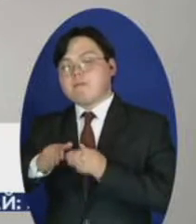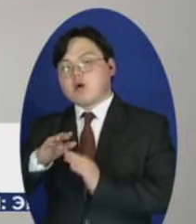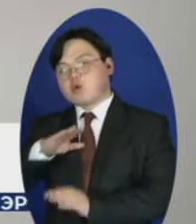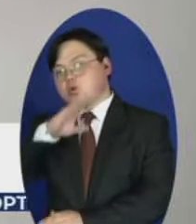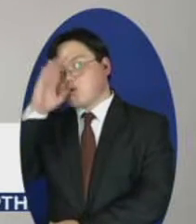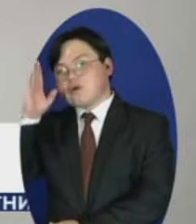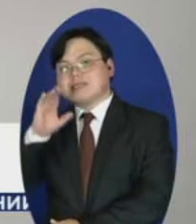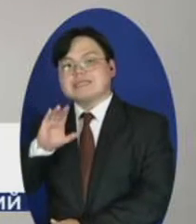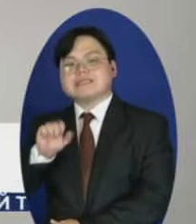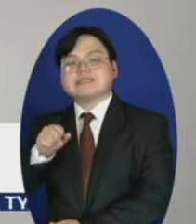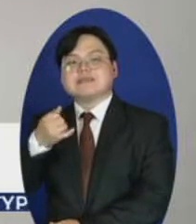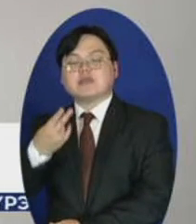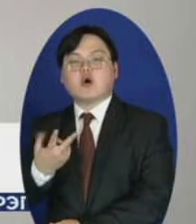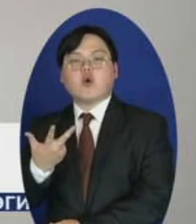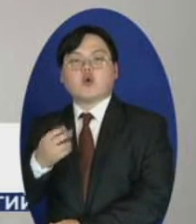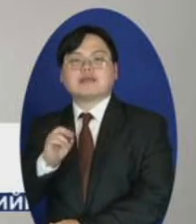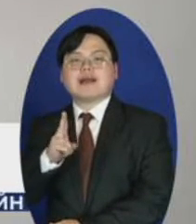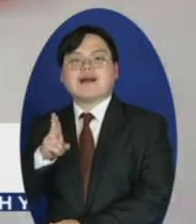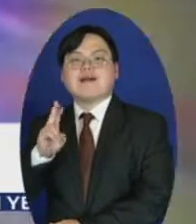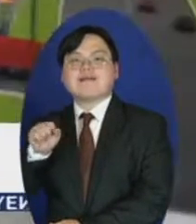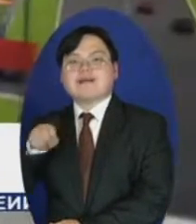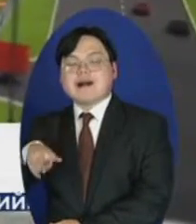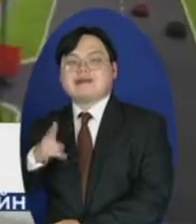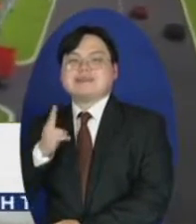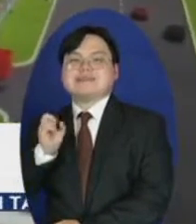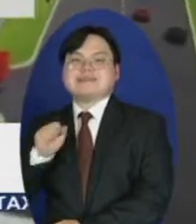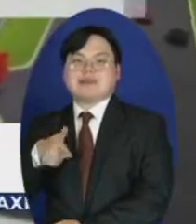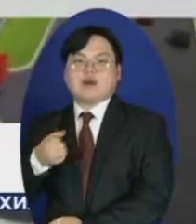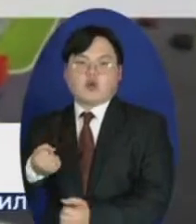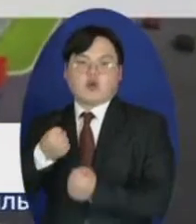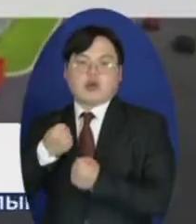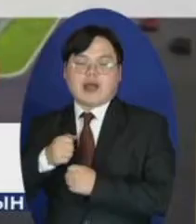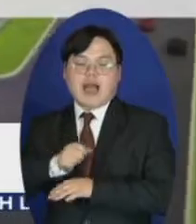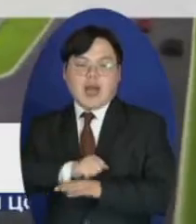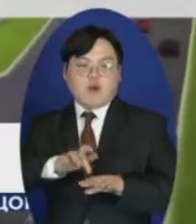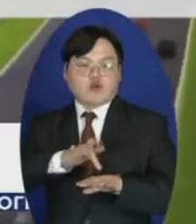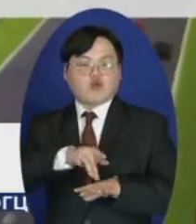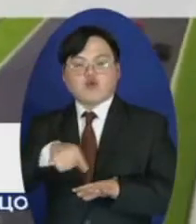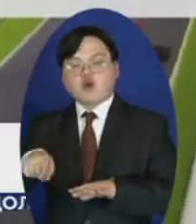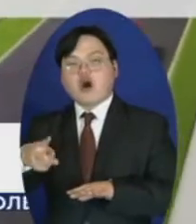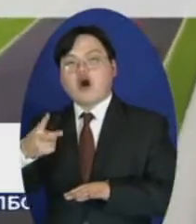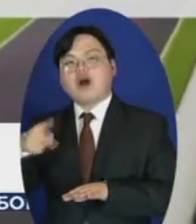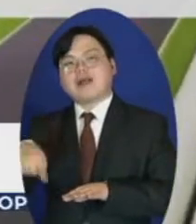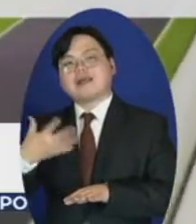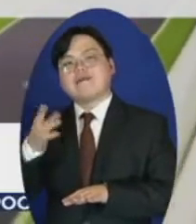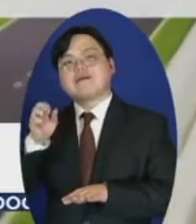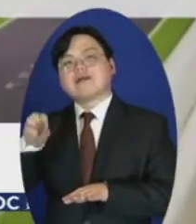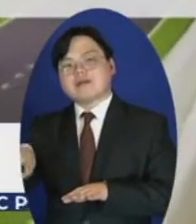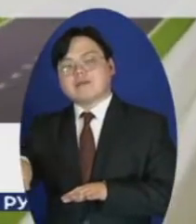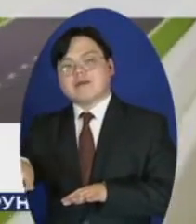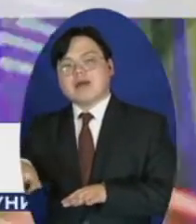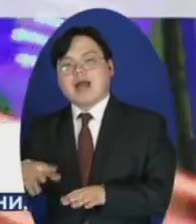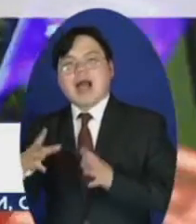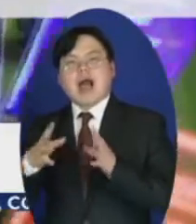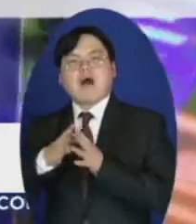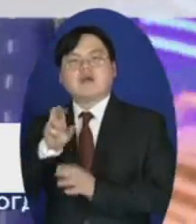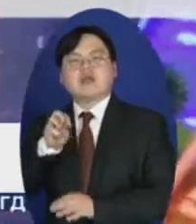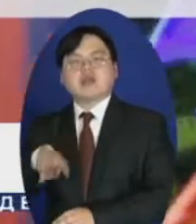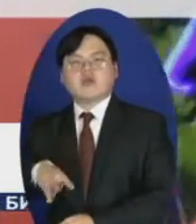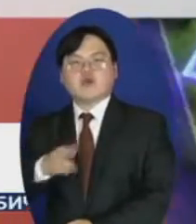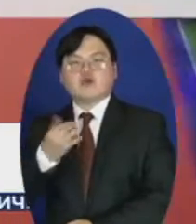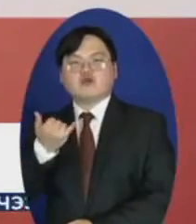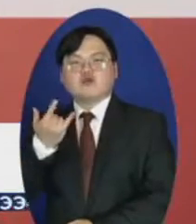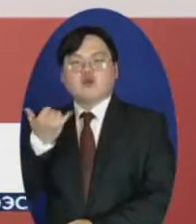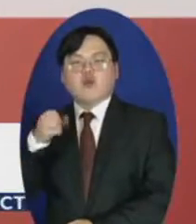дулааны цахилгаан станц нь 30 гигал цагийн хүчин чадалтай. Аймгийн төвөөсөө 2.5 км зайд 12 км шугамын